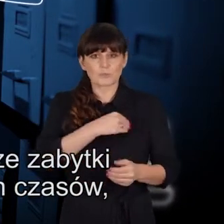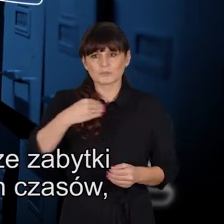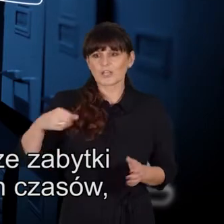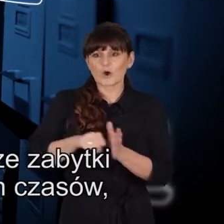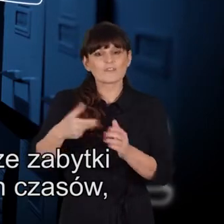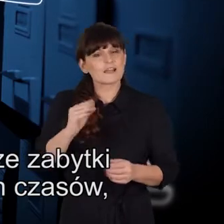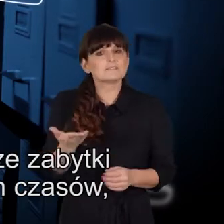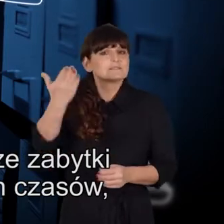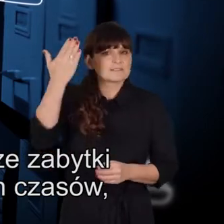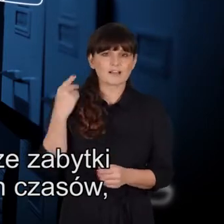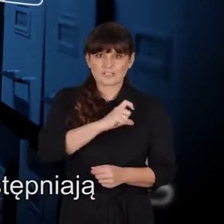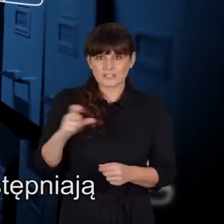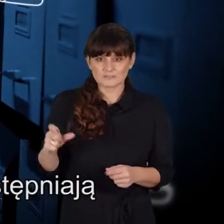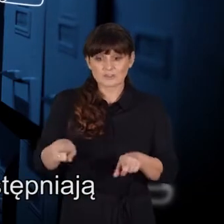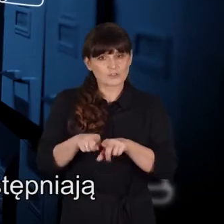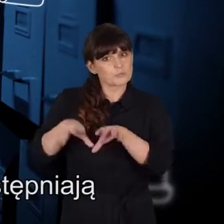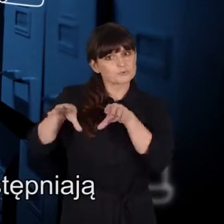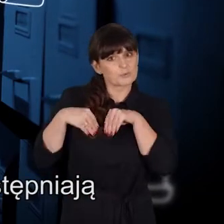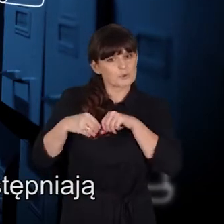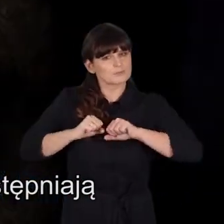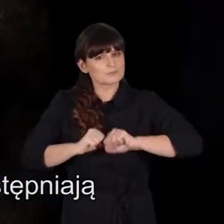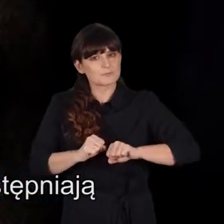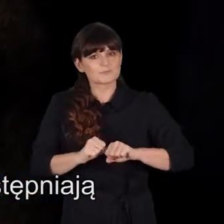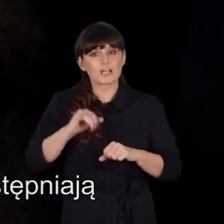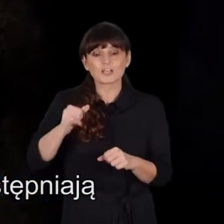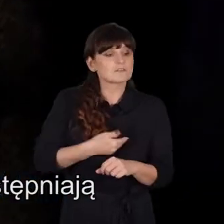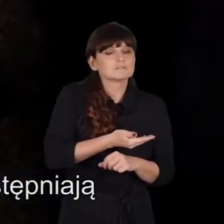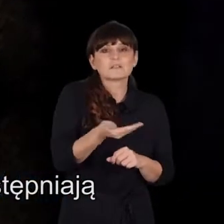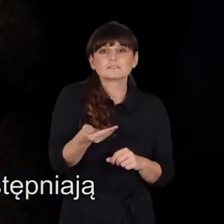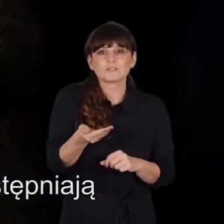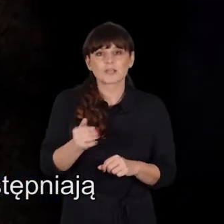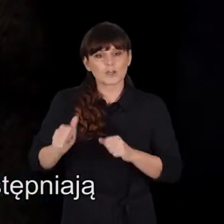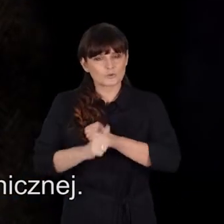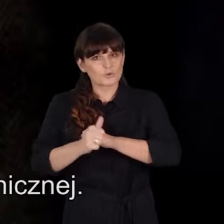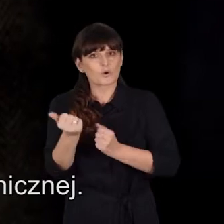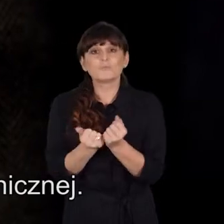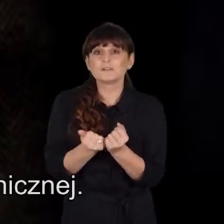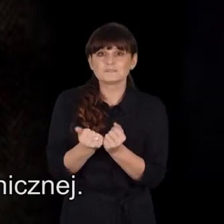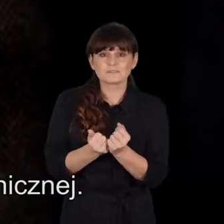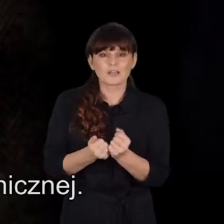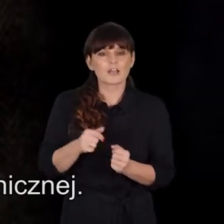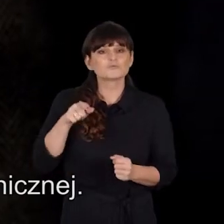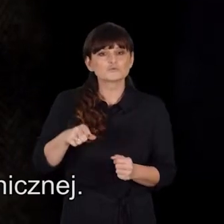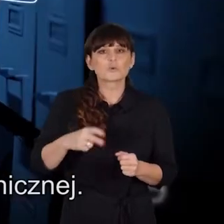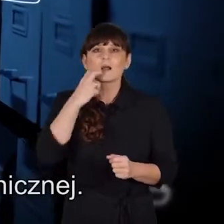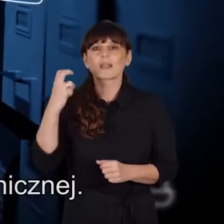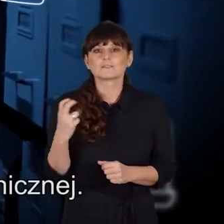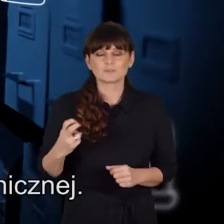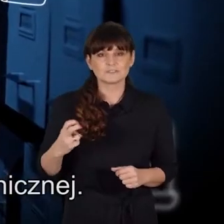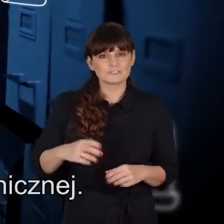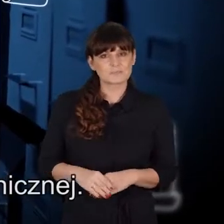polskiego od najdawniejszych czasów, ale też przyjmują, zabezpieczają oraz udostępniają dokumentację tworzoną w